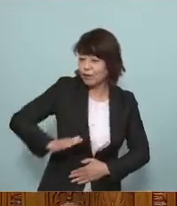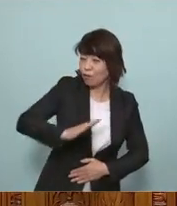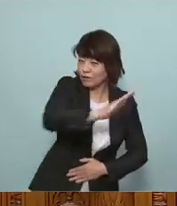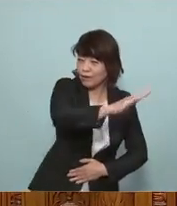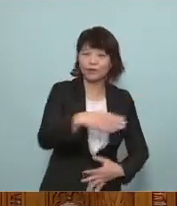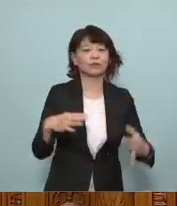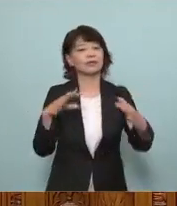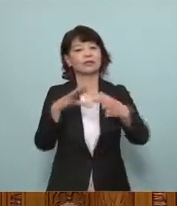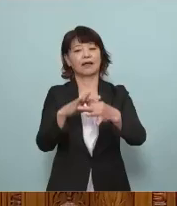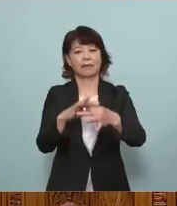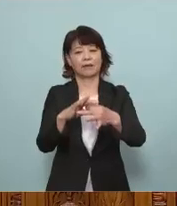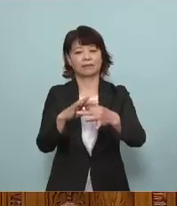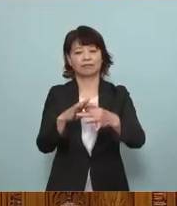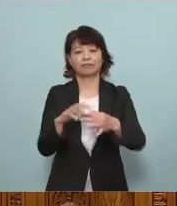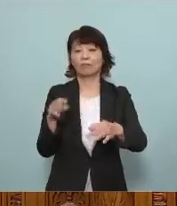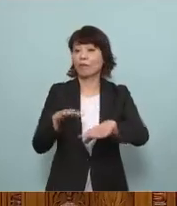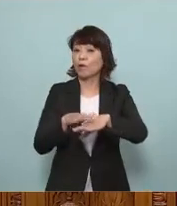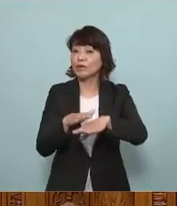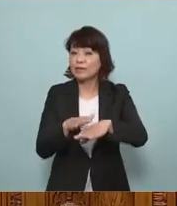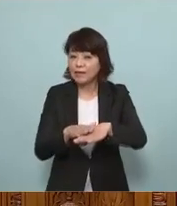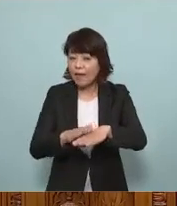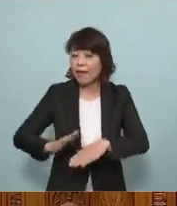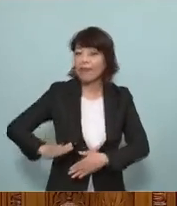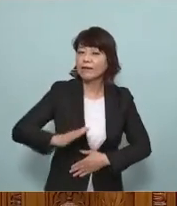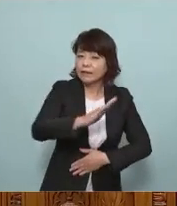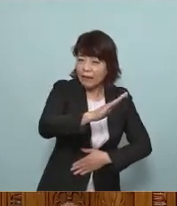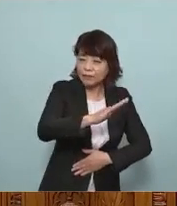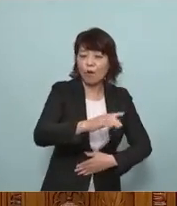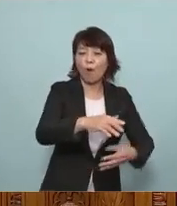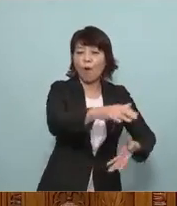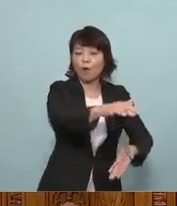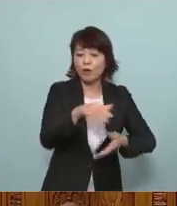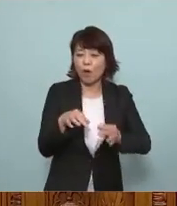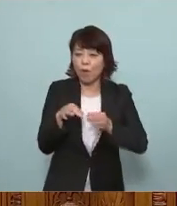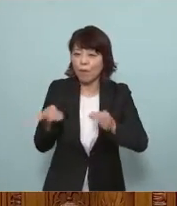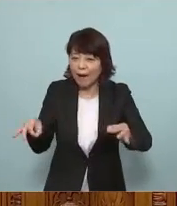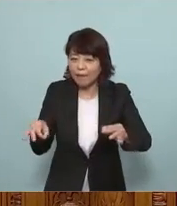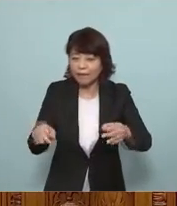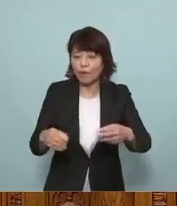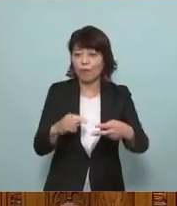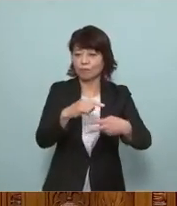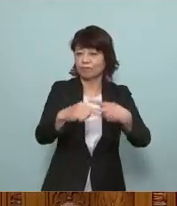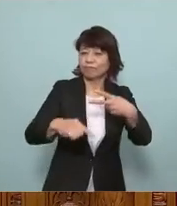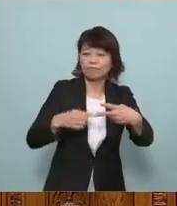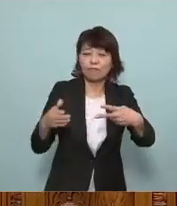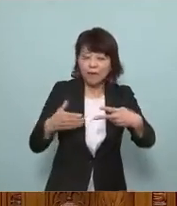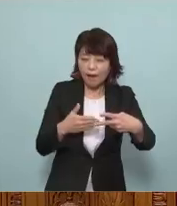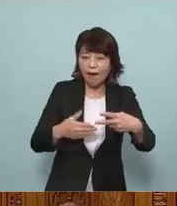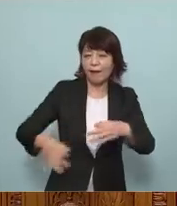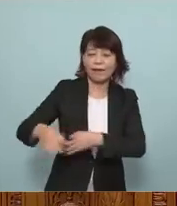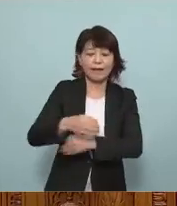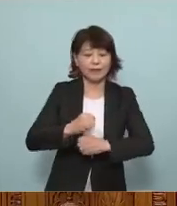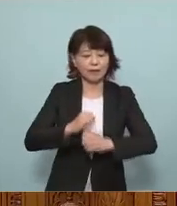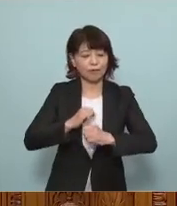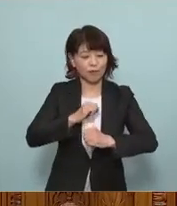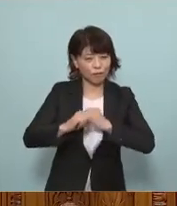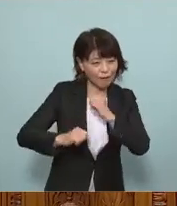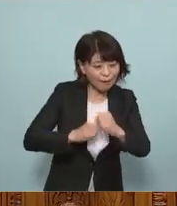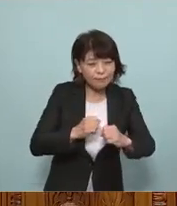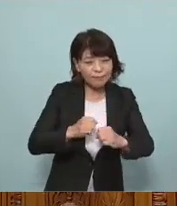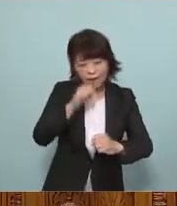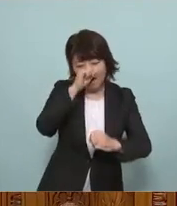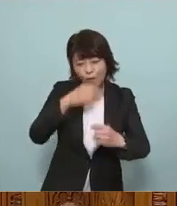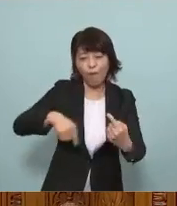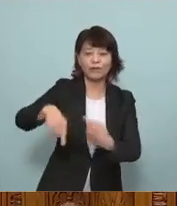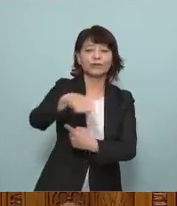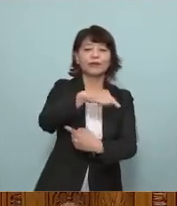げます。こうして成長と分配の両面から経済を動かし、好循環を生み出すことで、持続